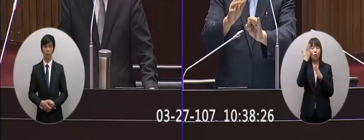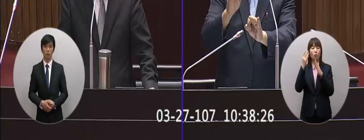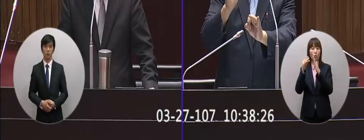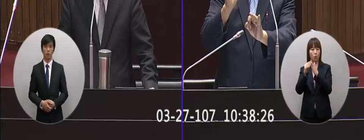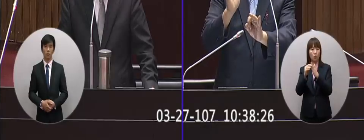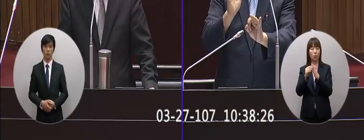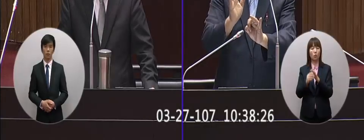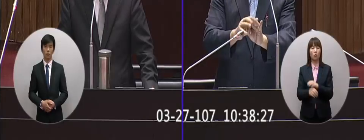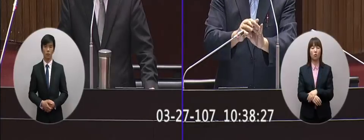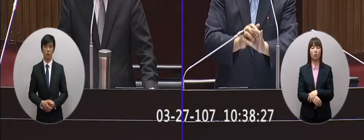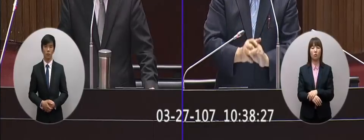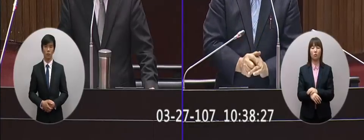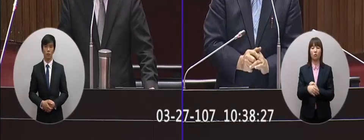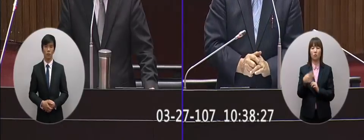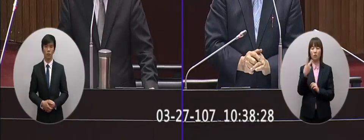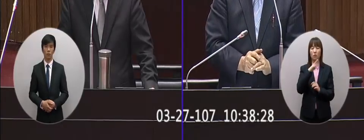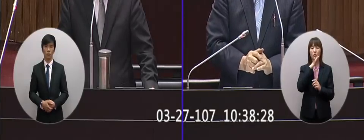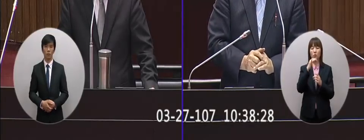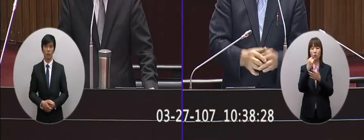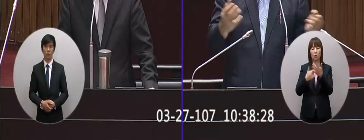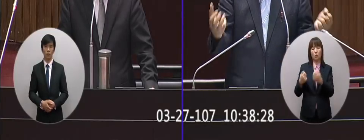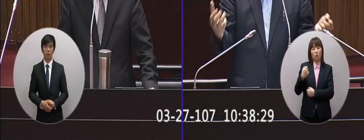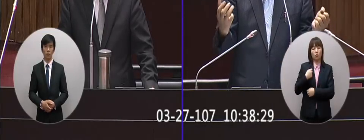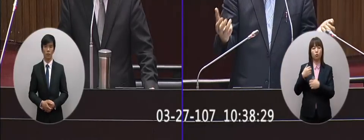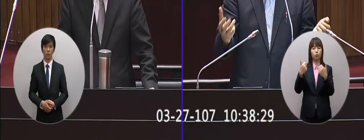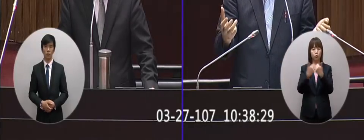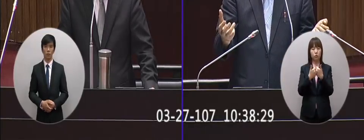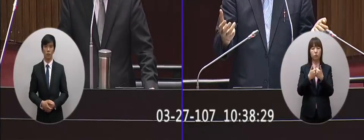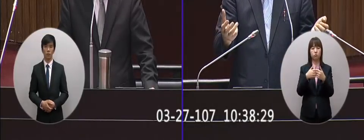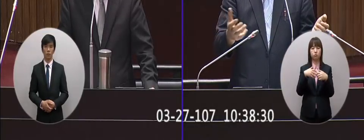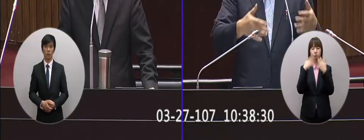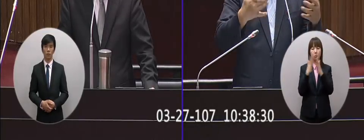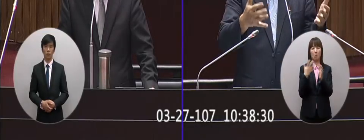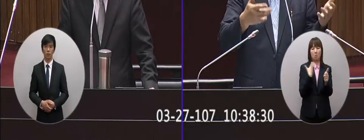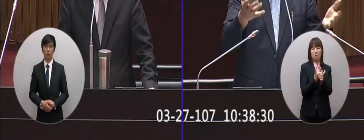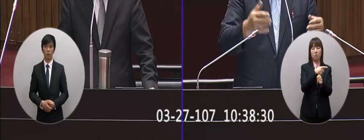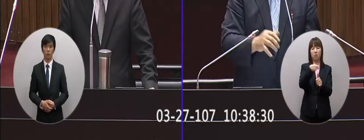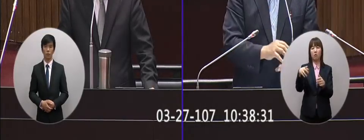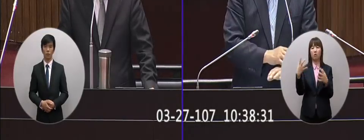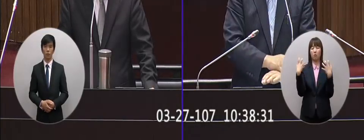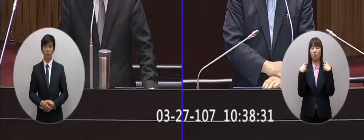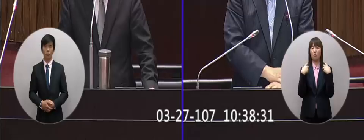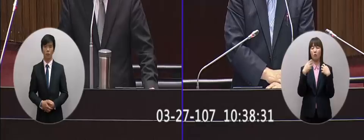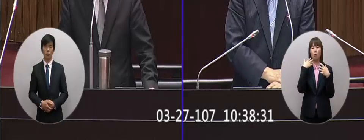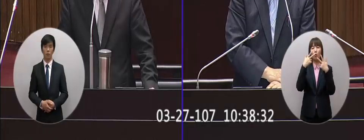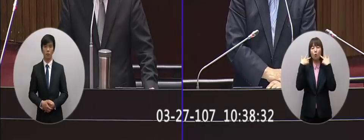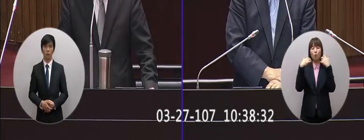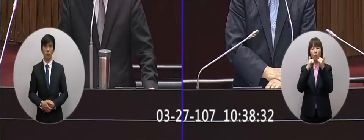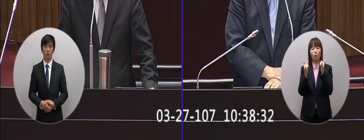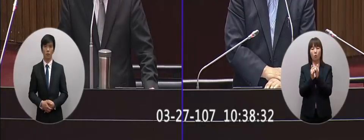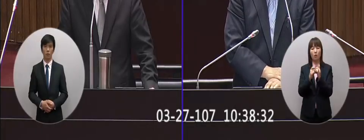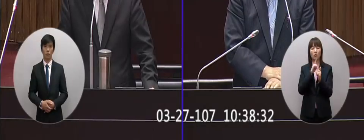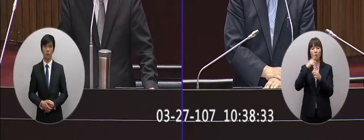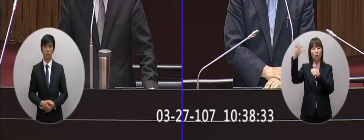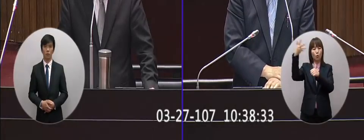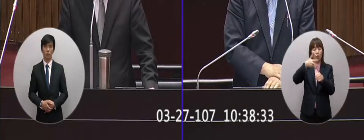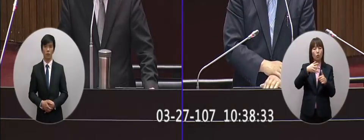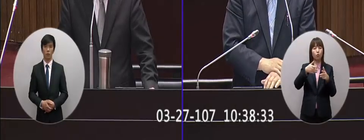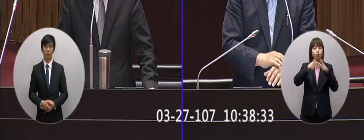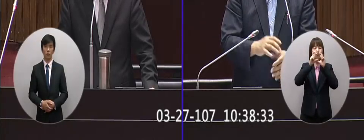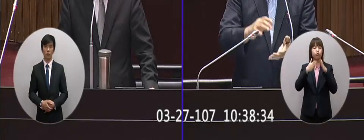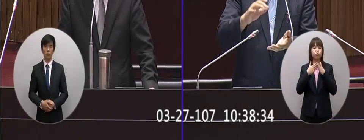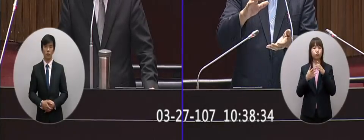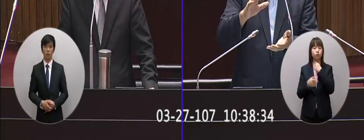啊，还有这个退辅会，都在他们的手上。当我们今天高喊原住民的传统领域必须要恢复的时